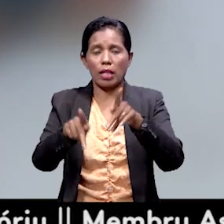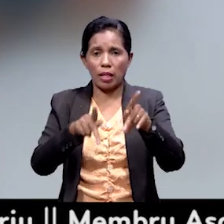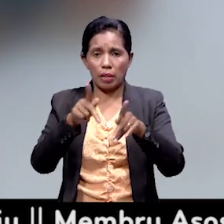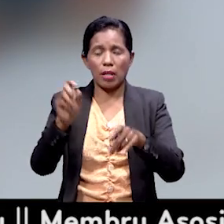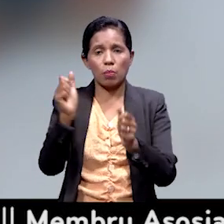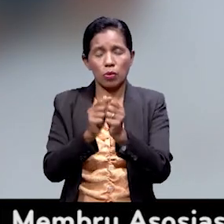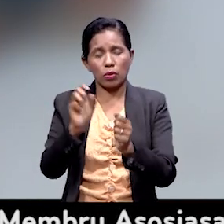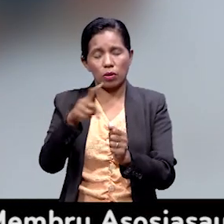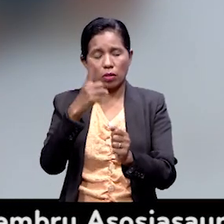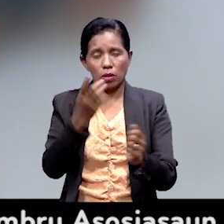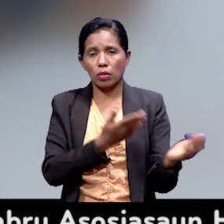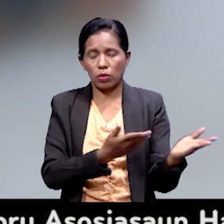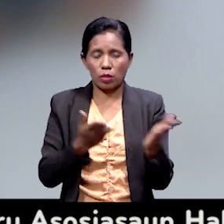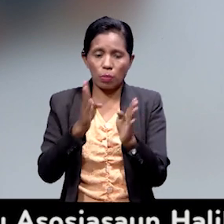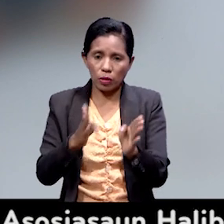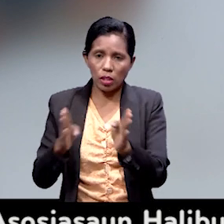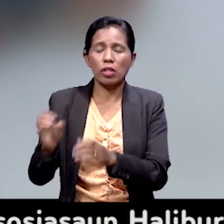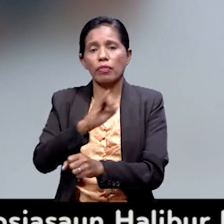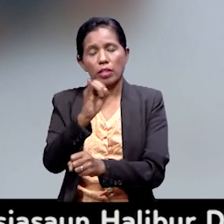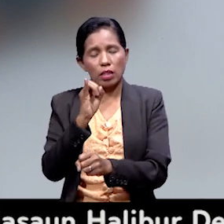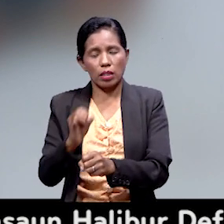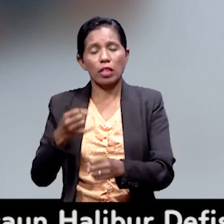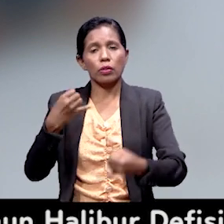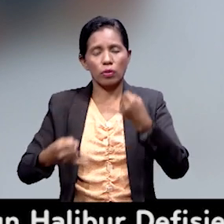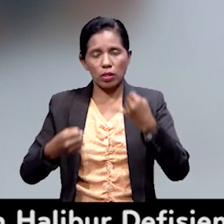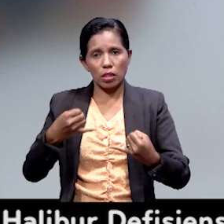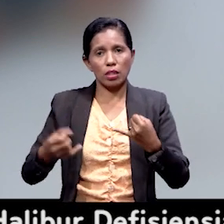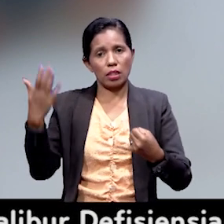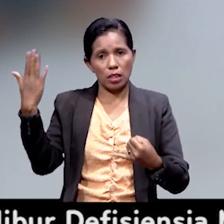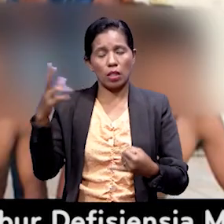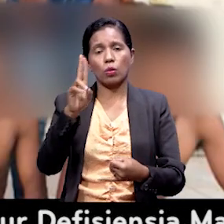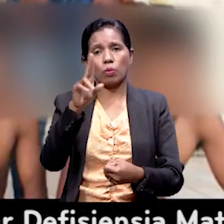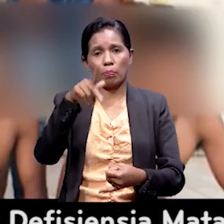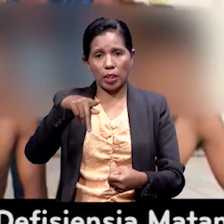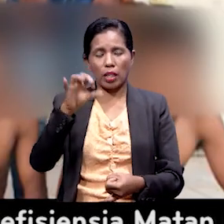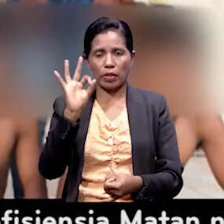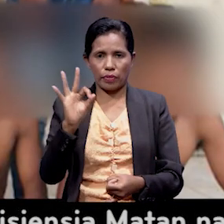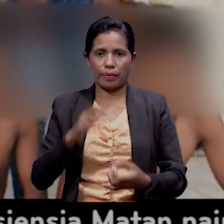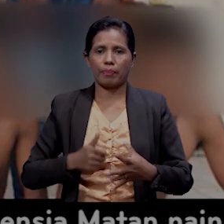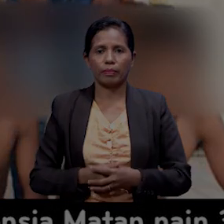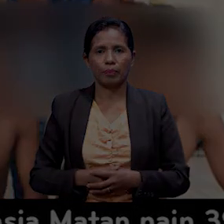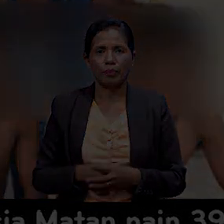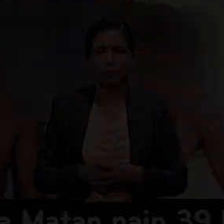submeta a nova processo de investigação e a secção de justiça UPF-NIAN. Na plança verde, Justiniano Nano, ZMN.